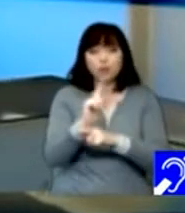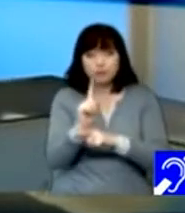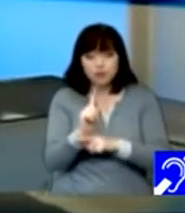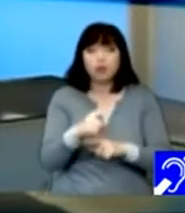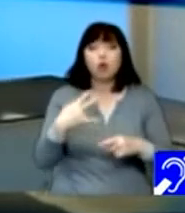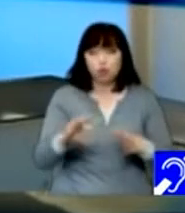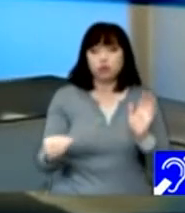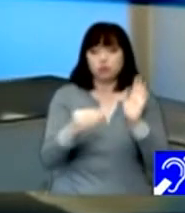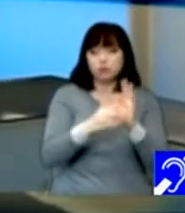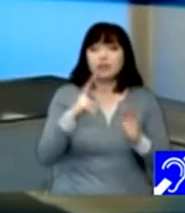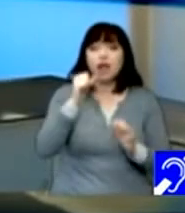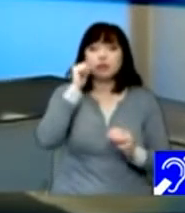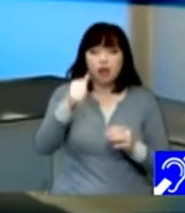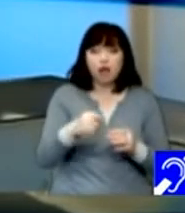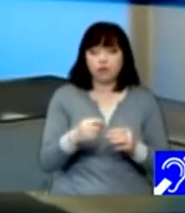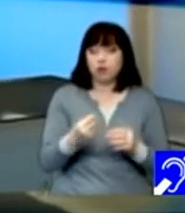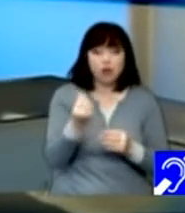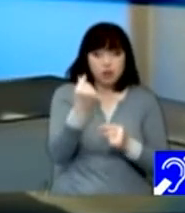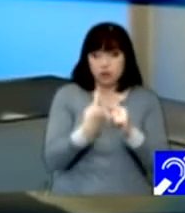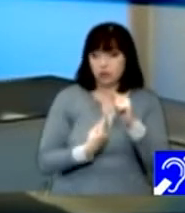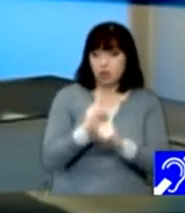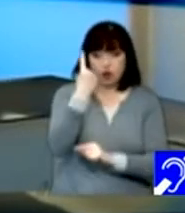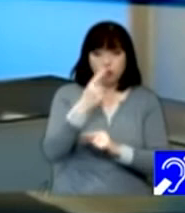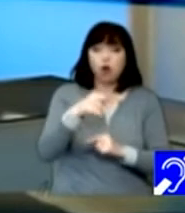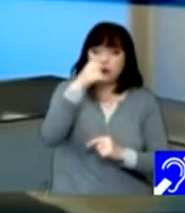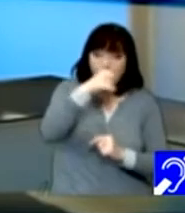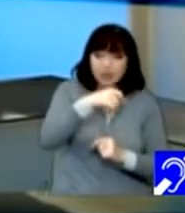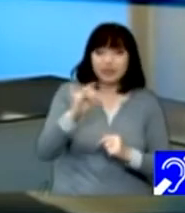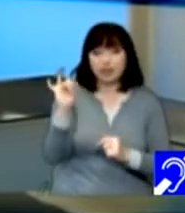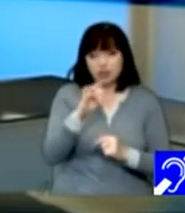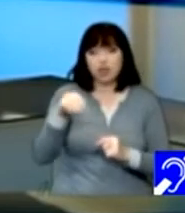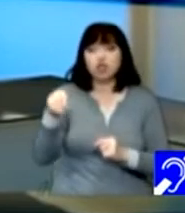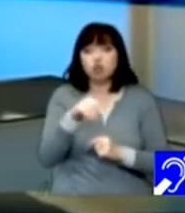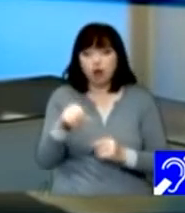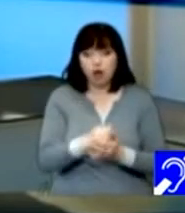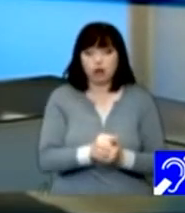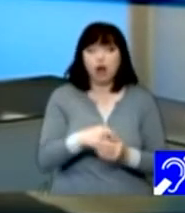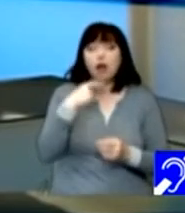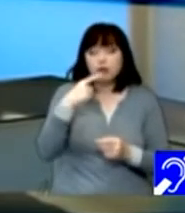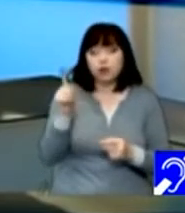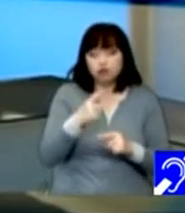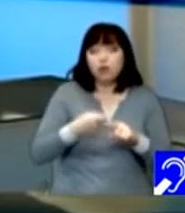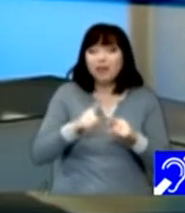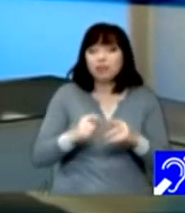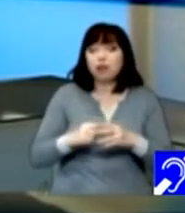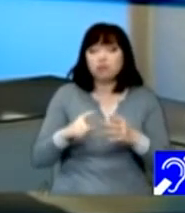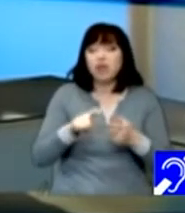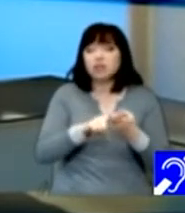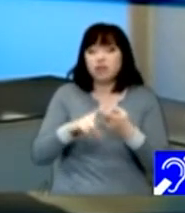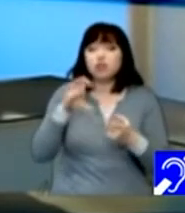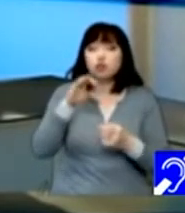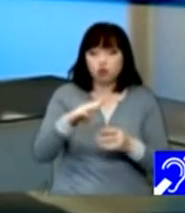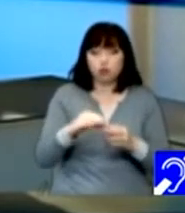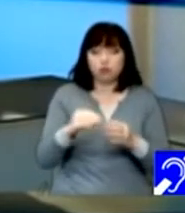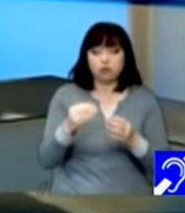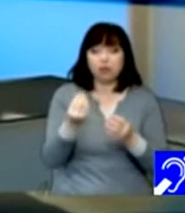Energetică a stabilit pentru mâine prețuri record atât la benzină cât și la motorină. Reprezentanții ANRE spun că scumpirea carburanților